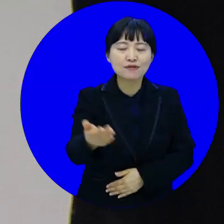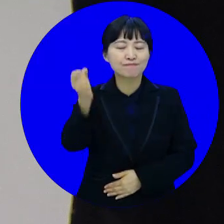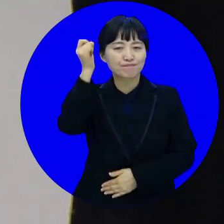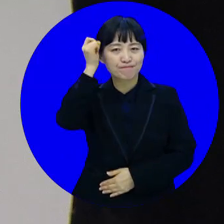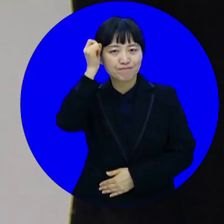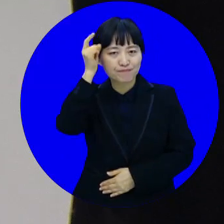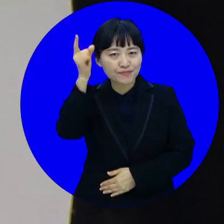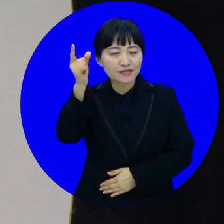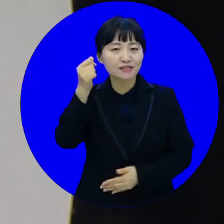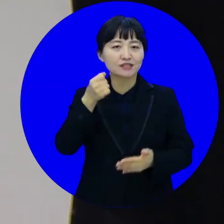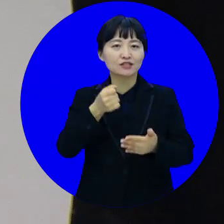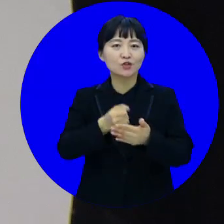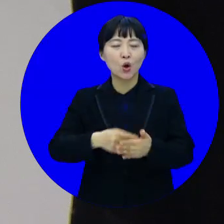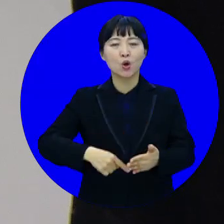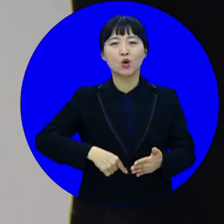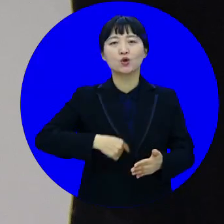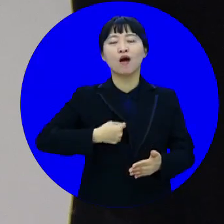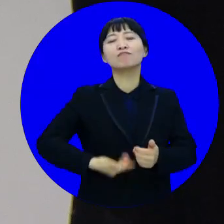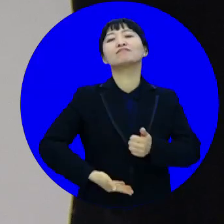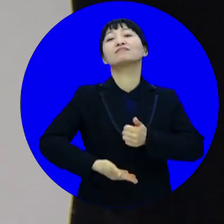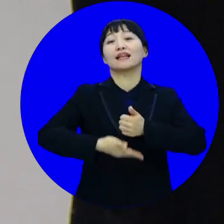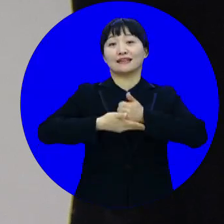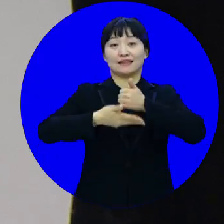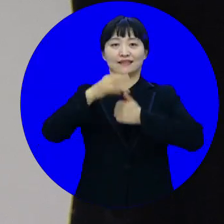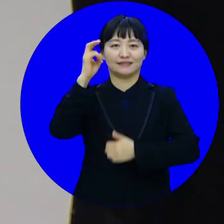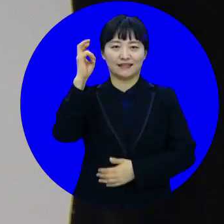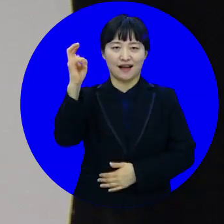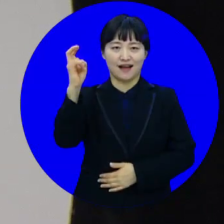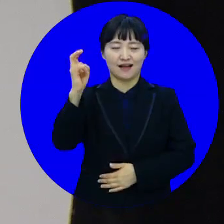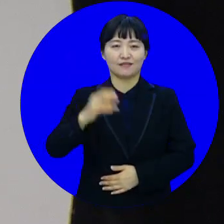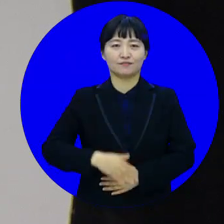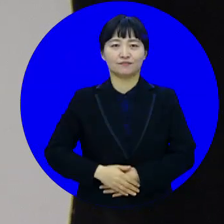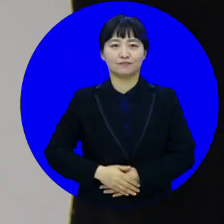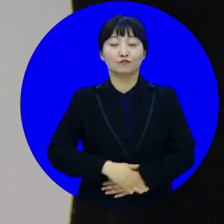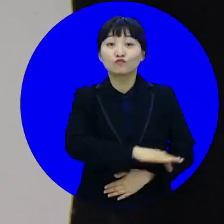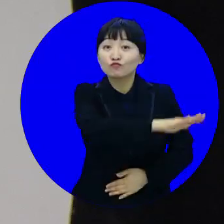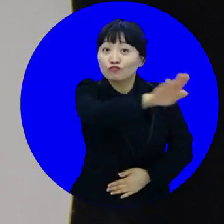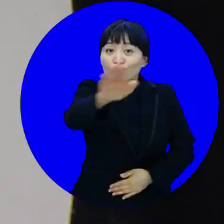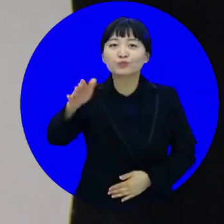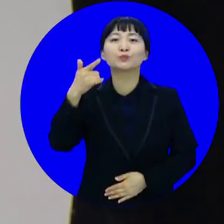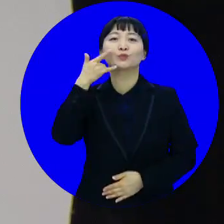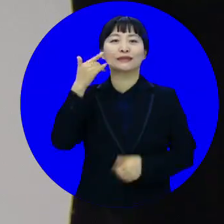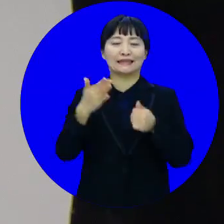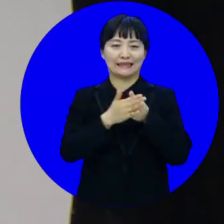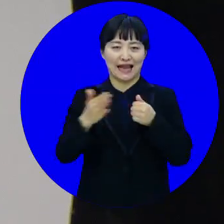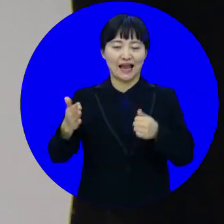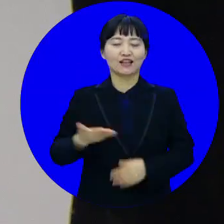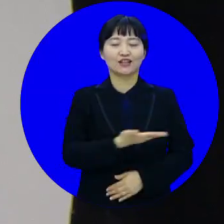선택에 스스로 대견해 하실 겁니다. 우리는 부모니까요.